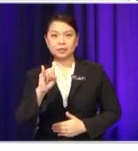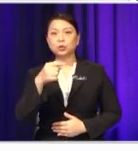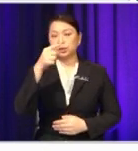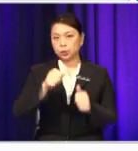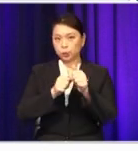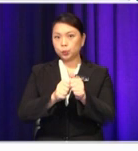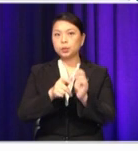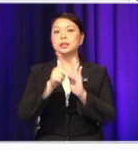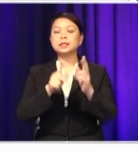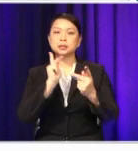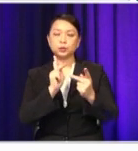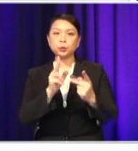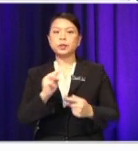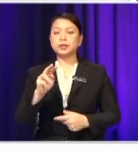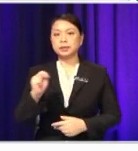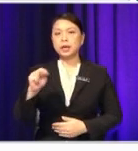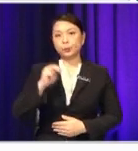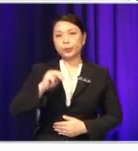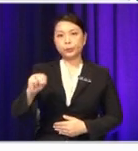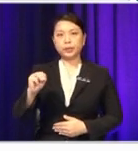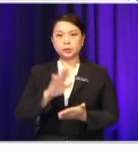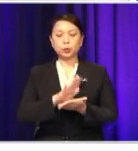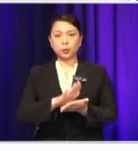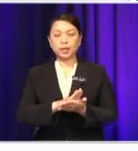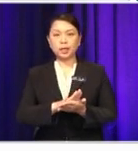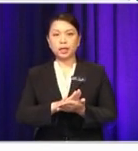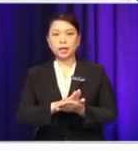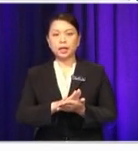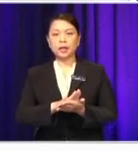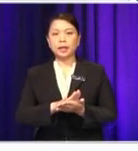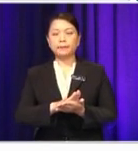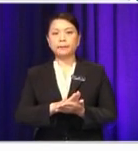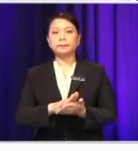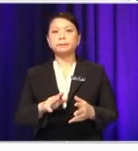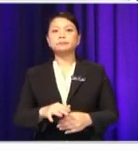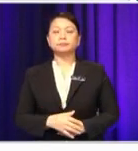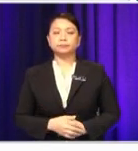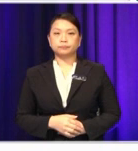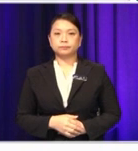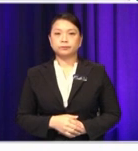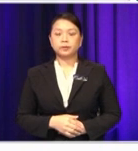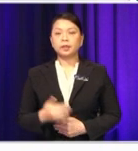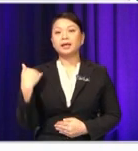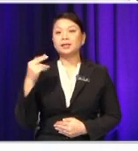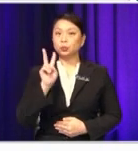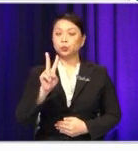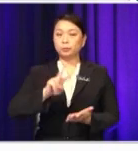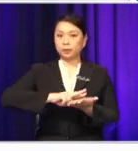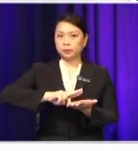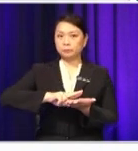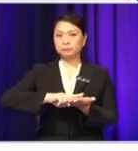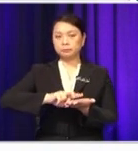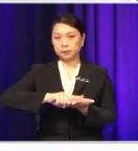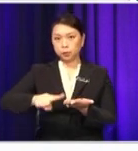di sekolah mereka masing-masing, ya. Dan juga tempoh masa juga diberikan 2 minggu untuk mereka menyelesaikan ataupun